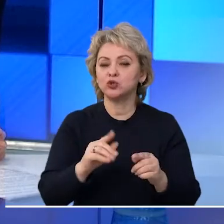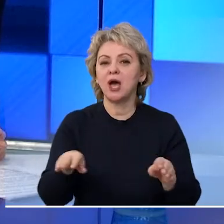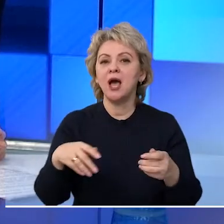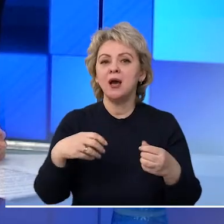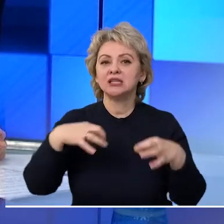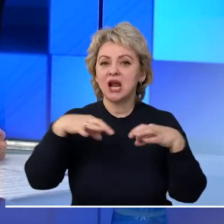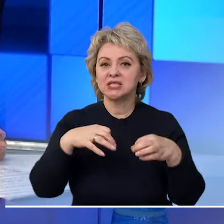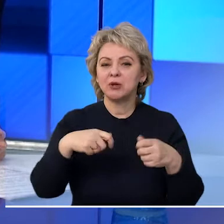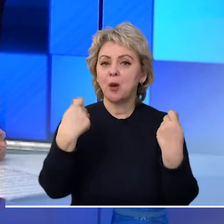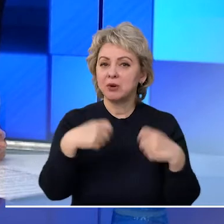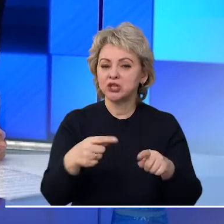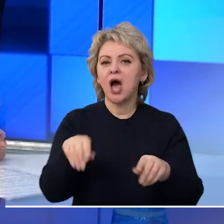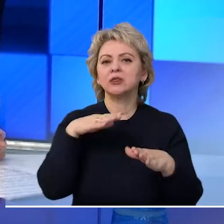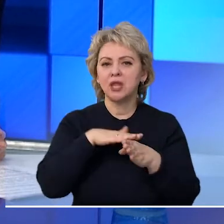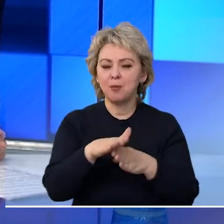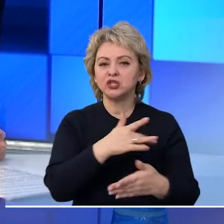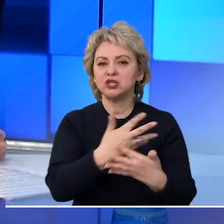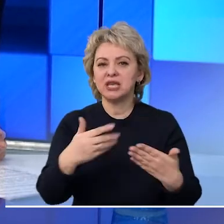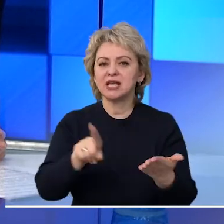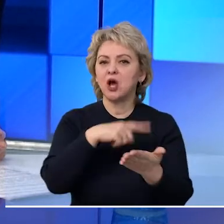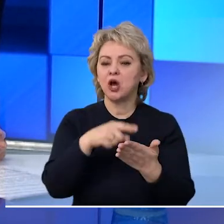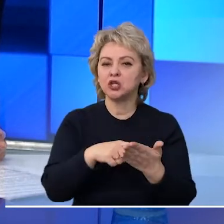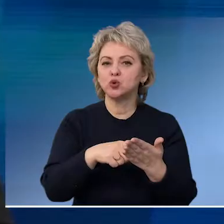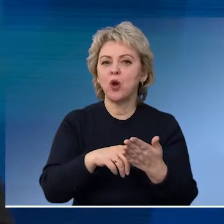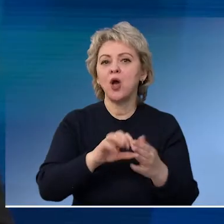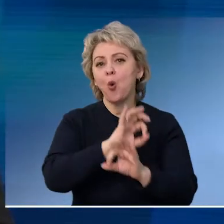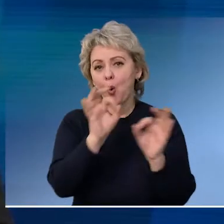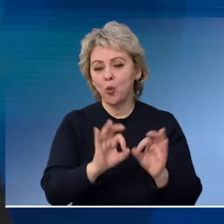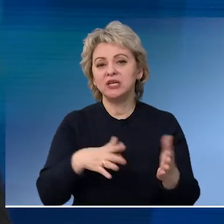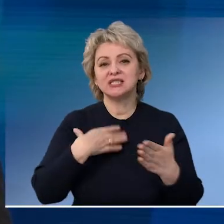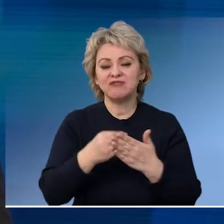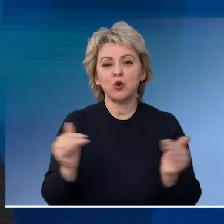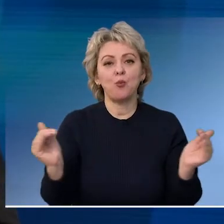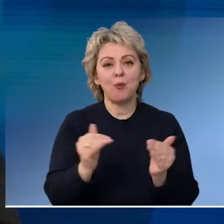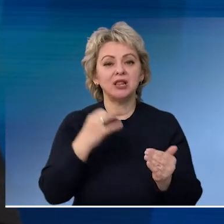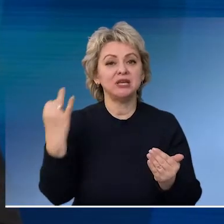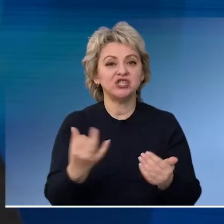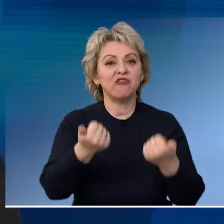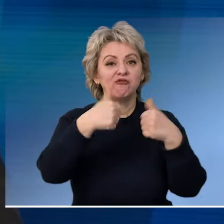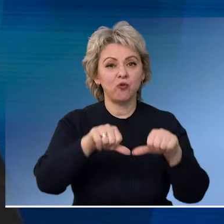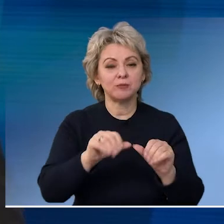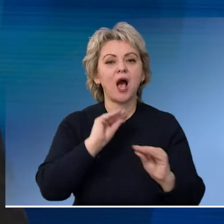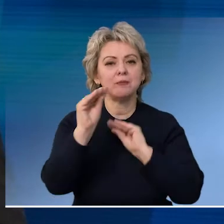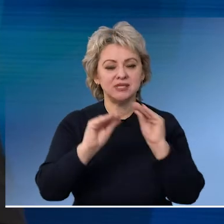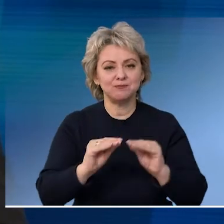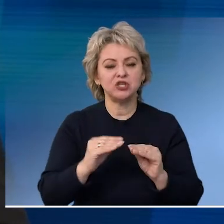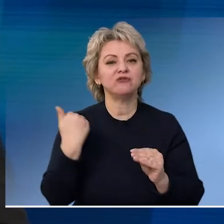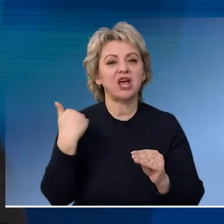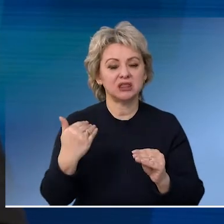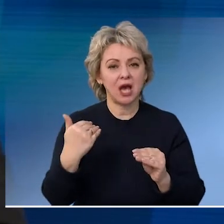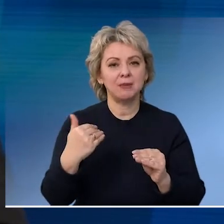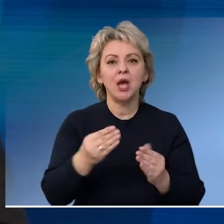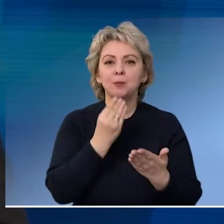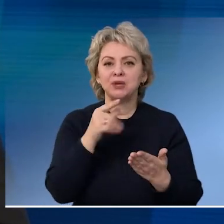что мобильная торговля в городе, она наполняет несколько там городской облик, да, своими малыми интересными формами, обеспечивая